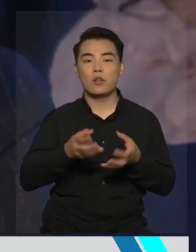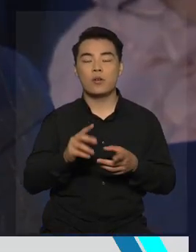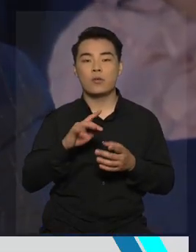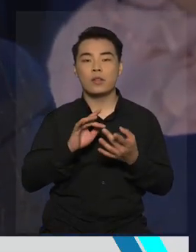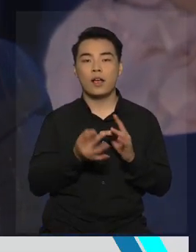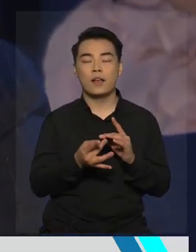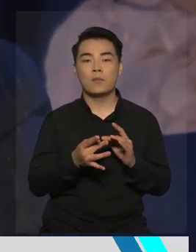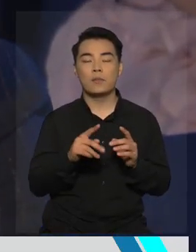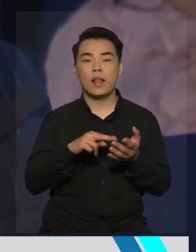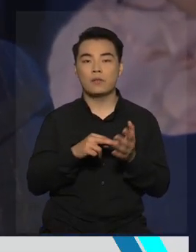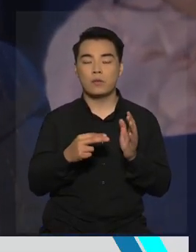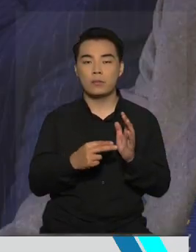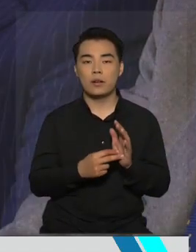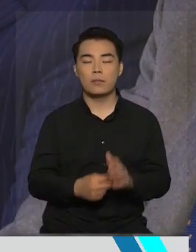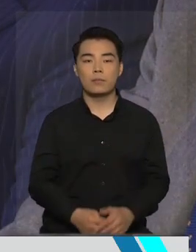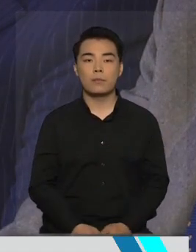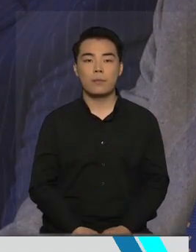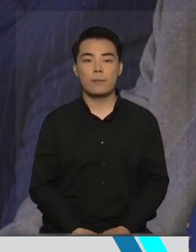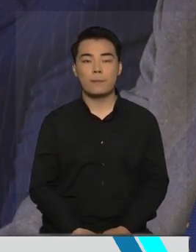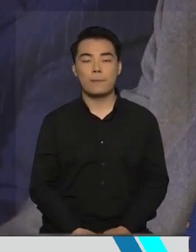международных онлайн-платформах.